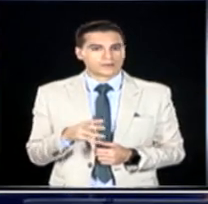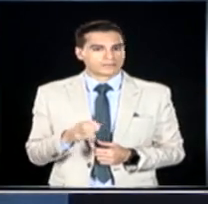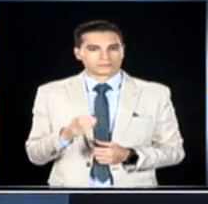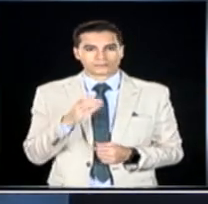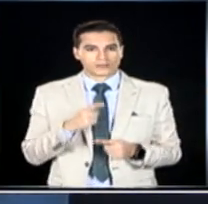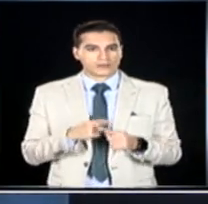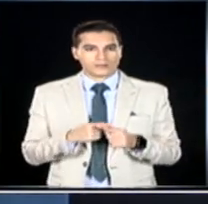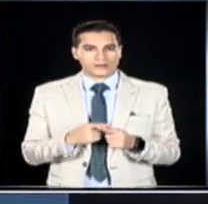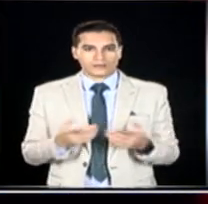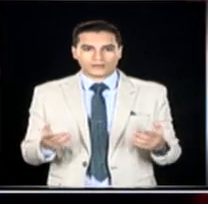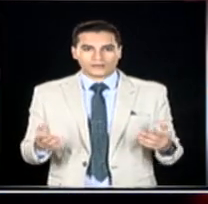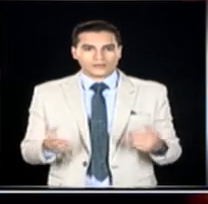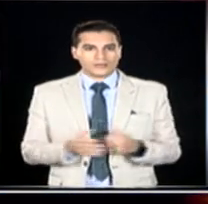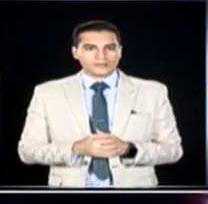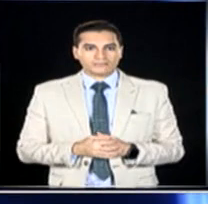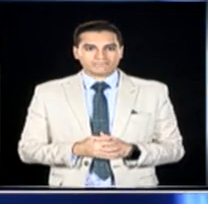إجابة خاطئة.